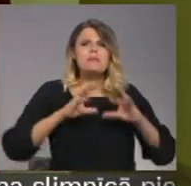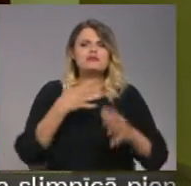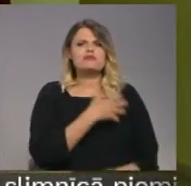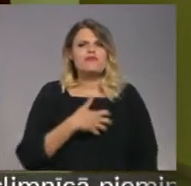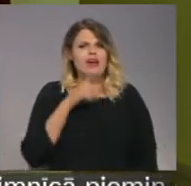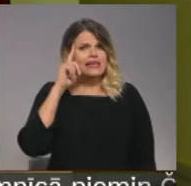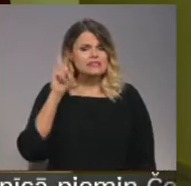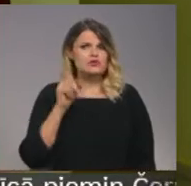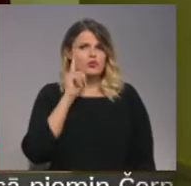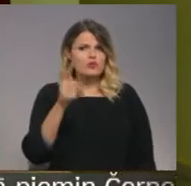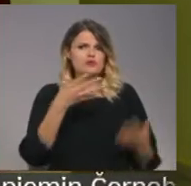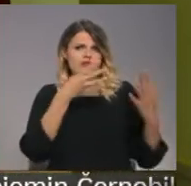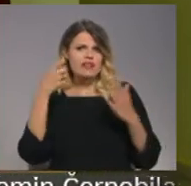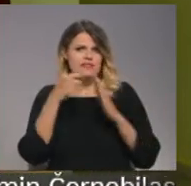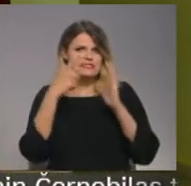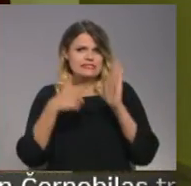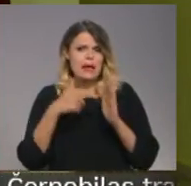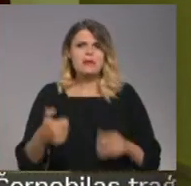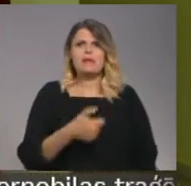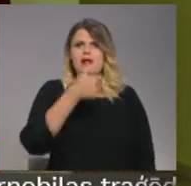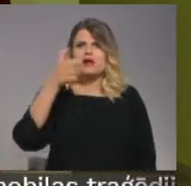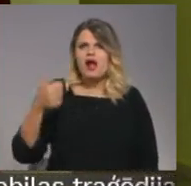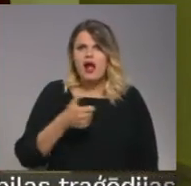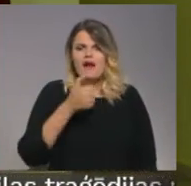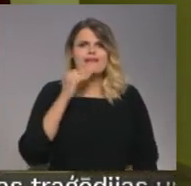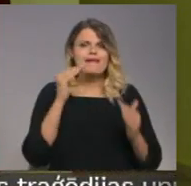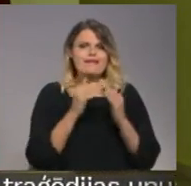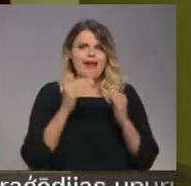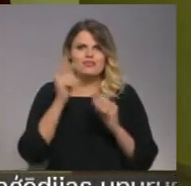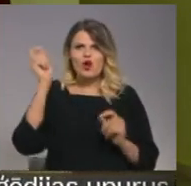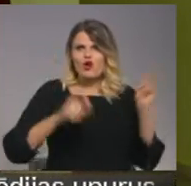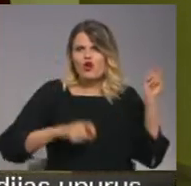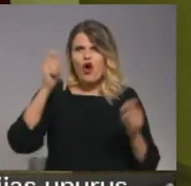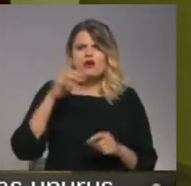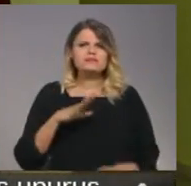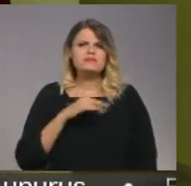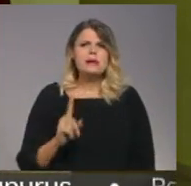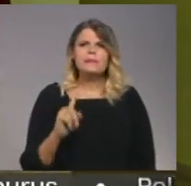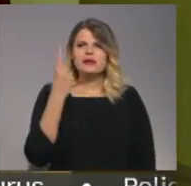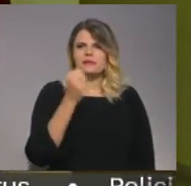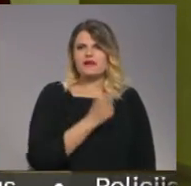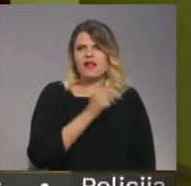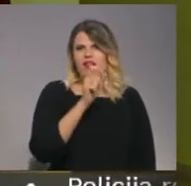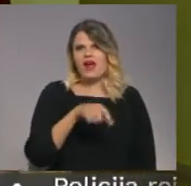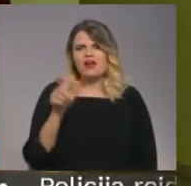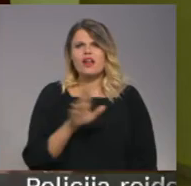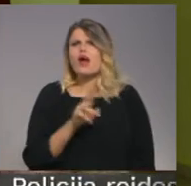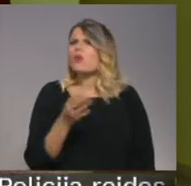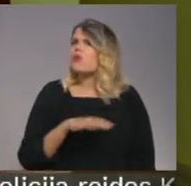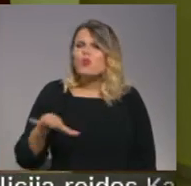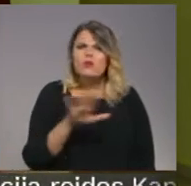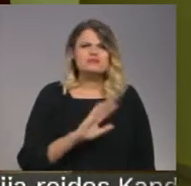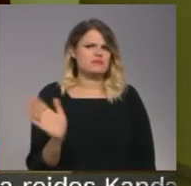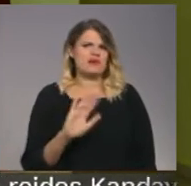kad 1917. Gadā Rēzeknē kongresā bija pirmie latgalīšiņi, kurzemniekiņi,